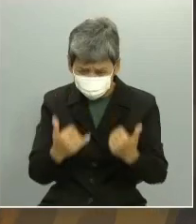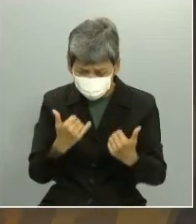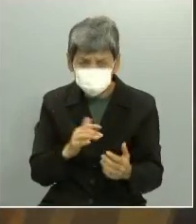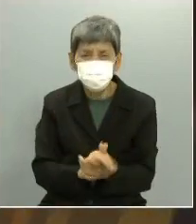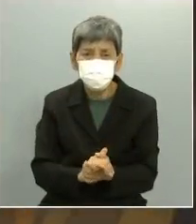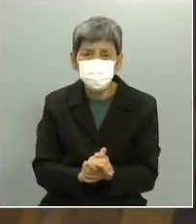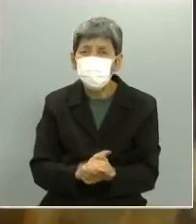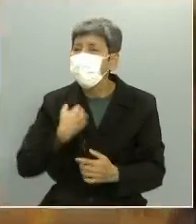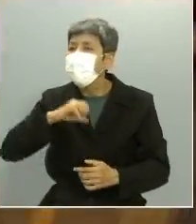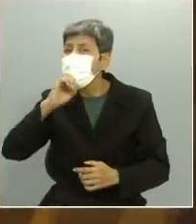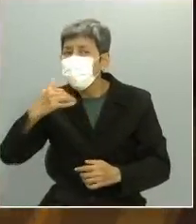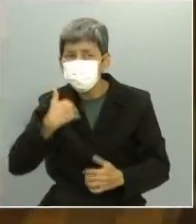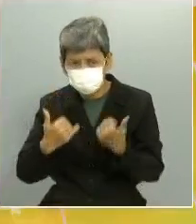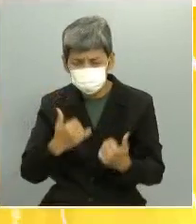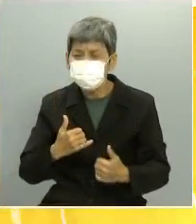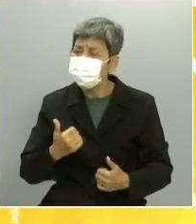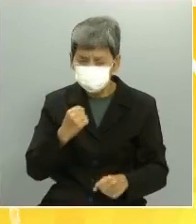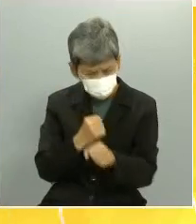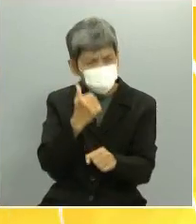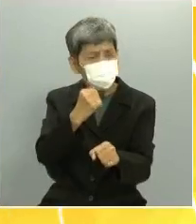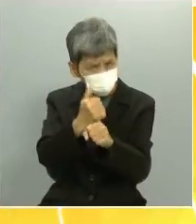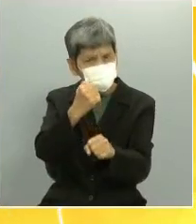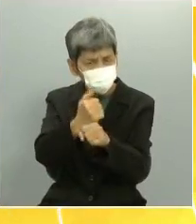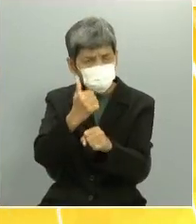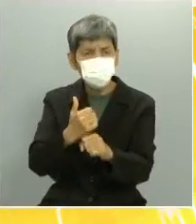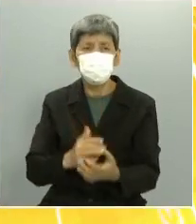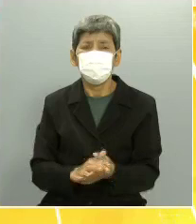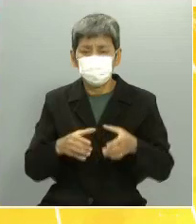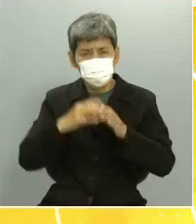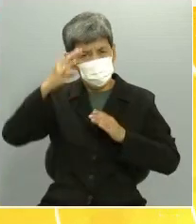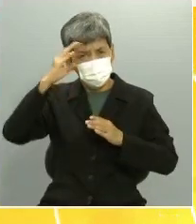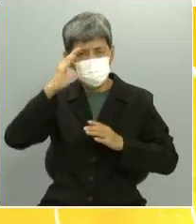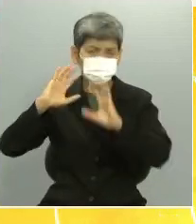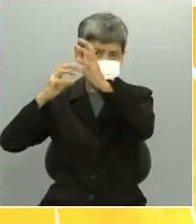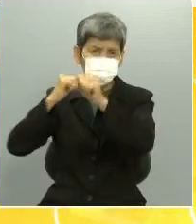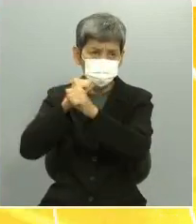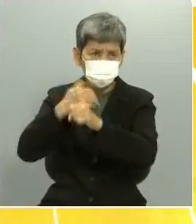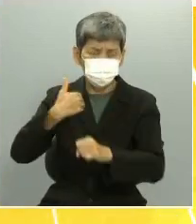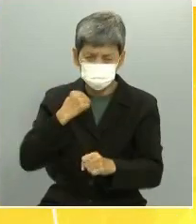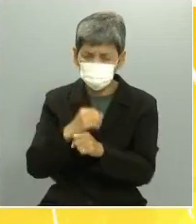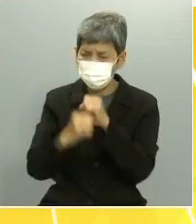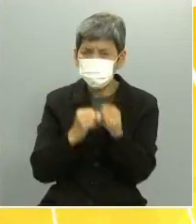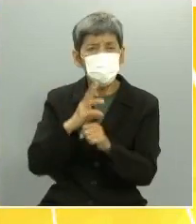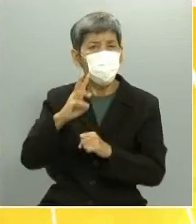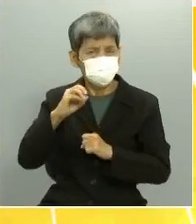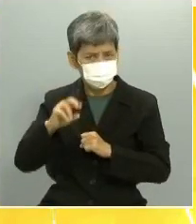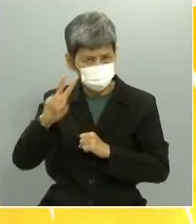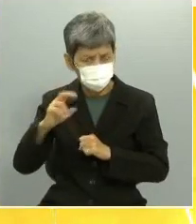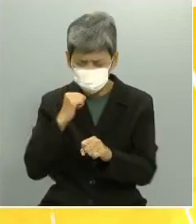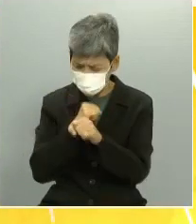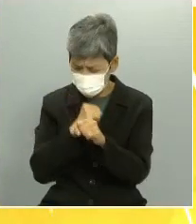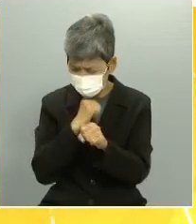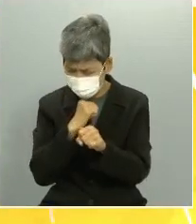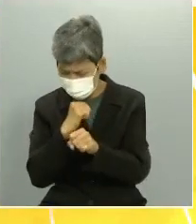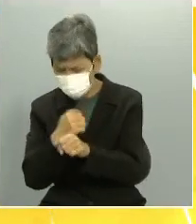านยังบอกเลยเรื่องดีๆใครก็ทำได ้ กองทัพเนี่ยโอ้ฉายหนังกลางแปลงทำมาตั้งแต่ปี62น ะ ทำมาต่อเนื่องเล